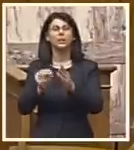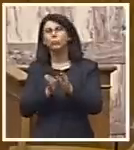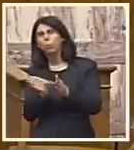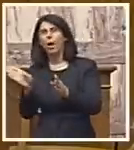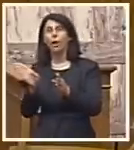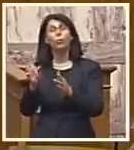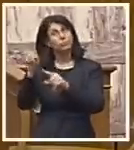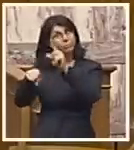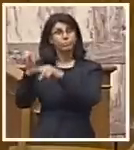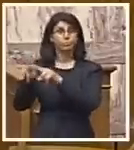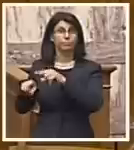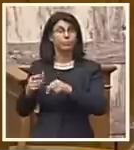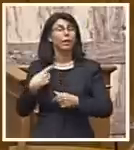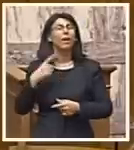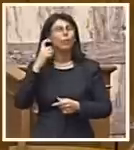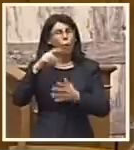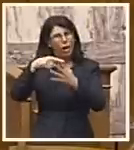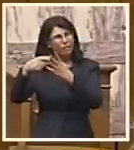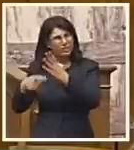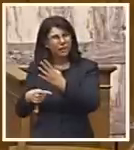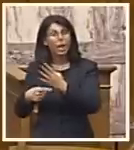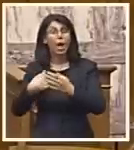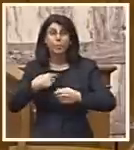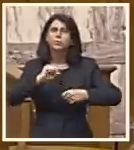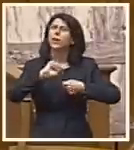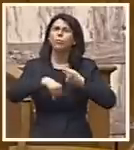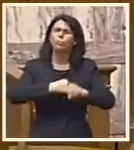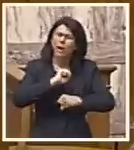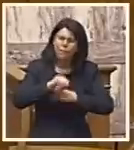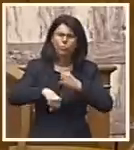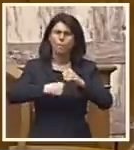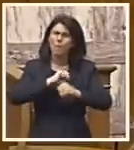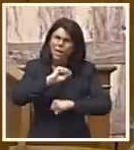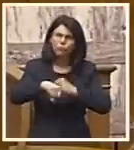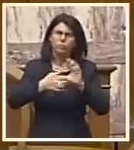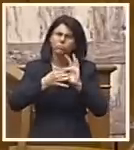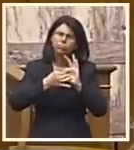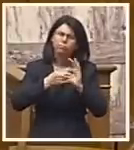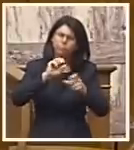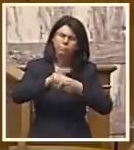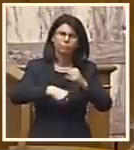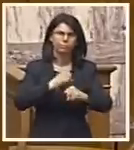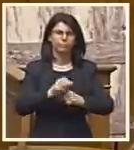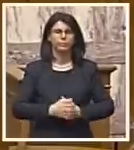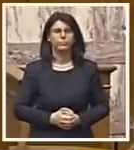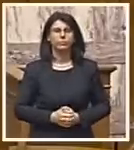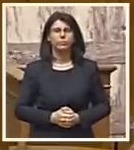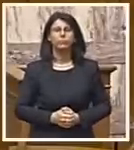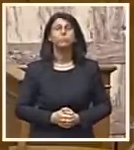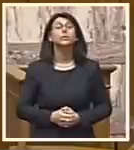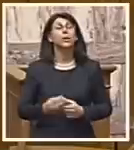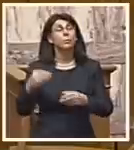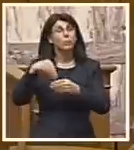Και το ξέρετε, για όλα αυτά παλεύω και θα παλεύω και ως πρόεδρος της Σοσιαλιστικής